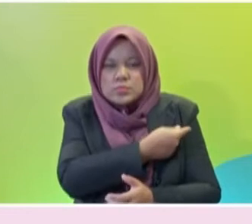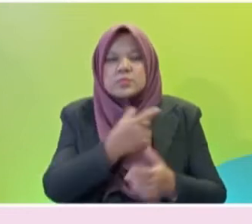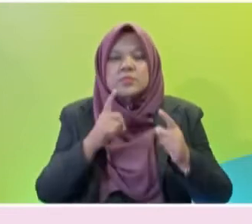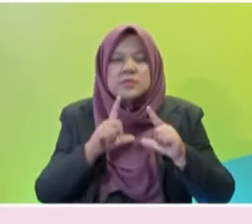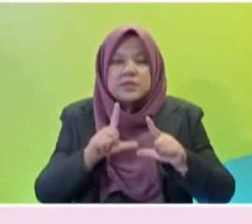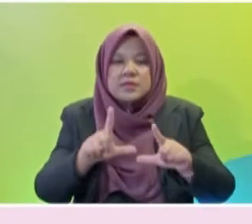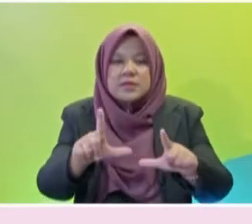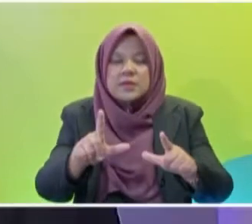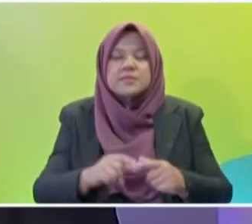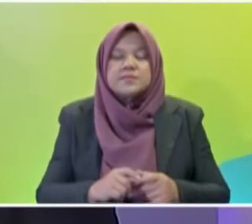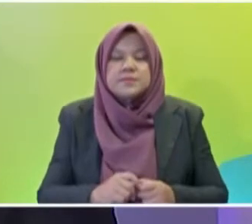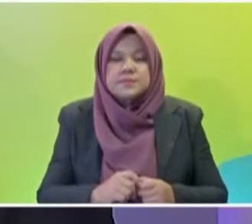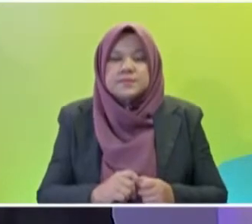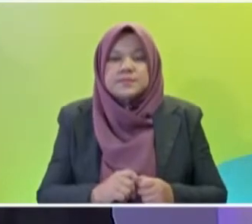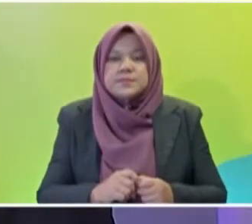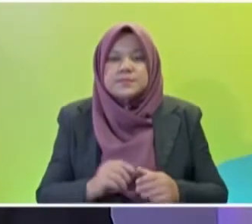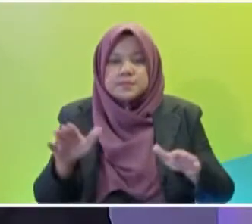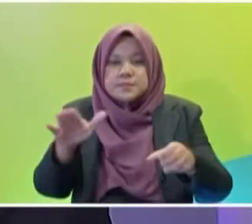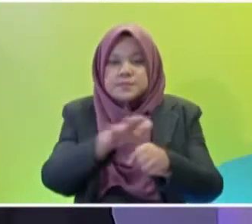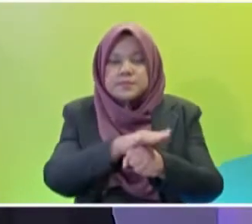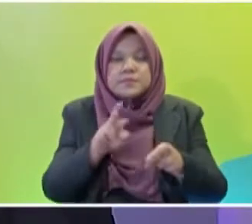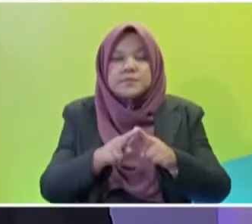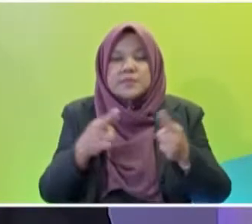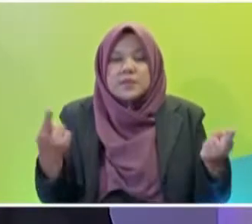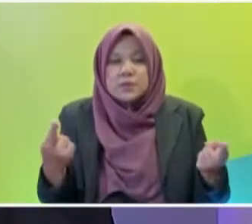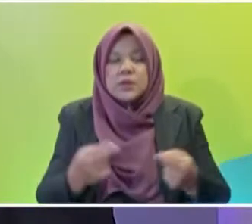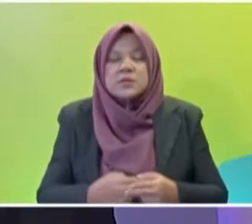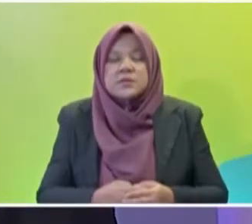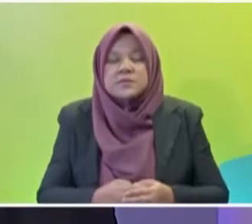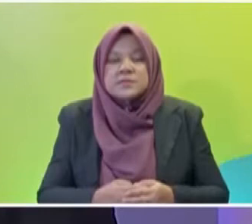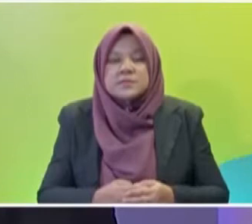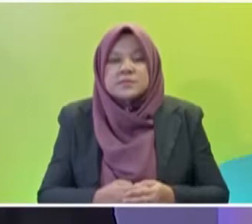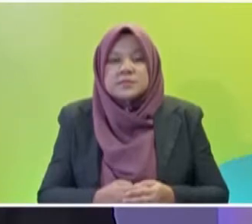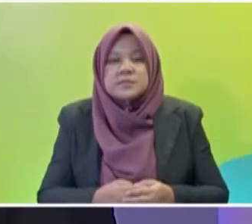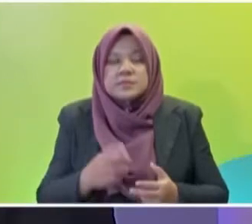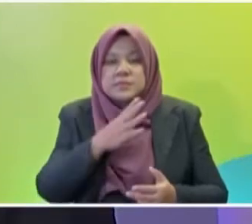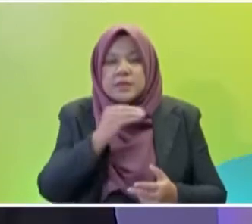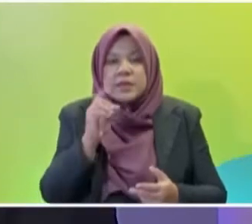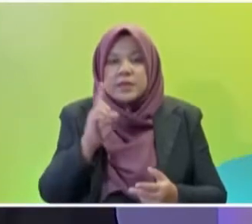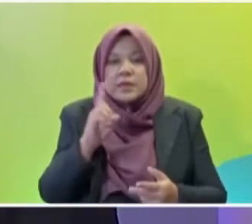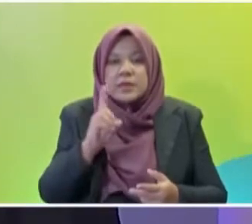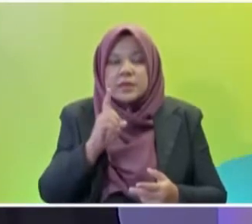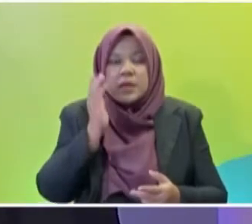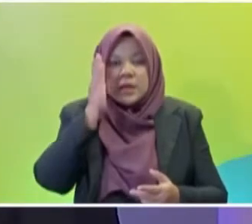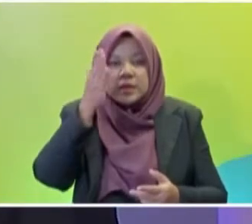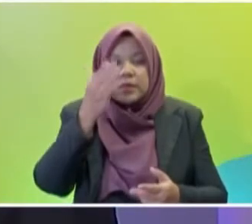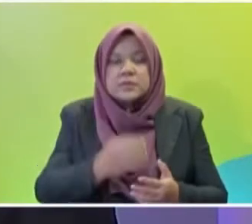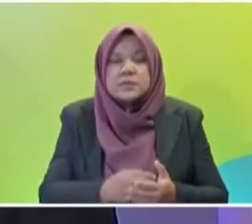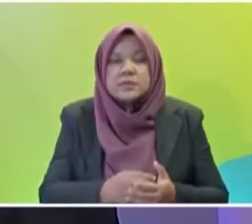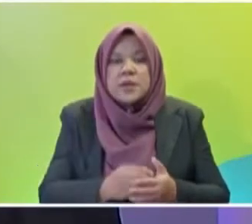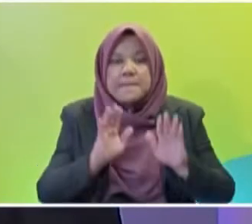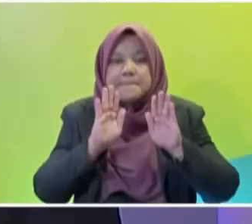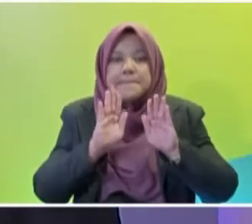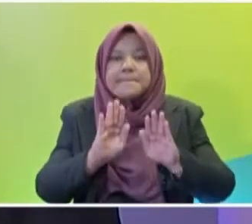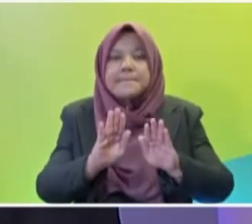berlari-lari. Terus saja memenuhi ruang pada salur getah tadi. Okey, dan di mana dia akan